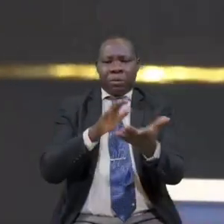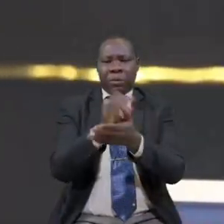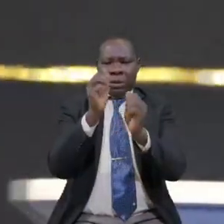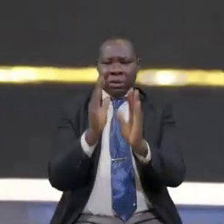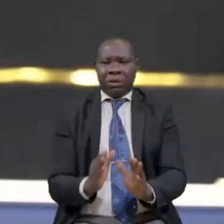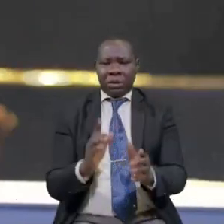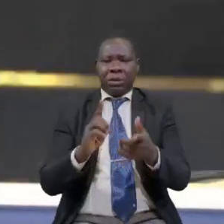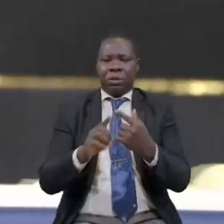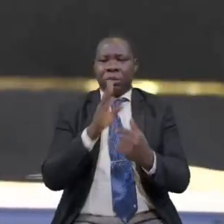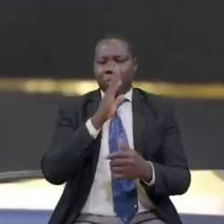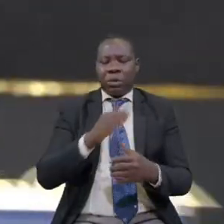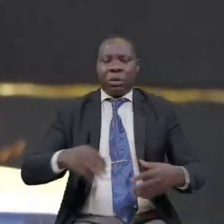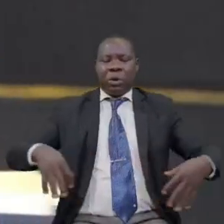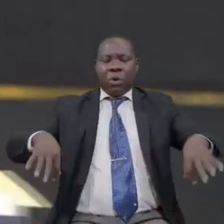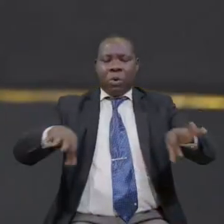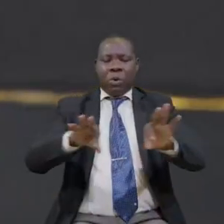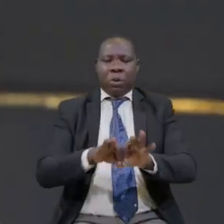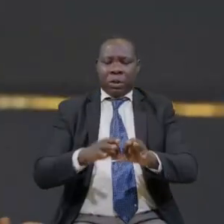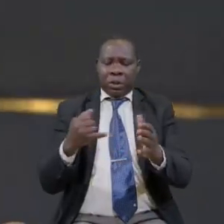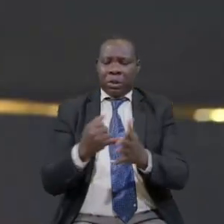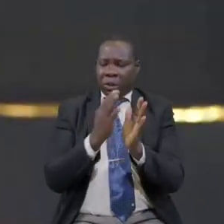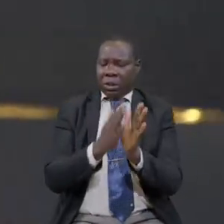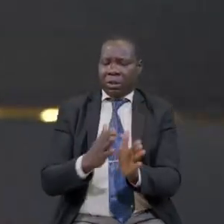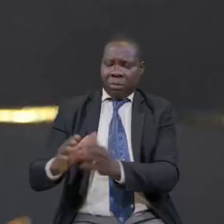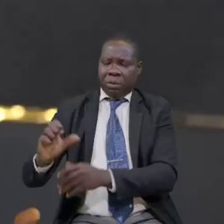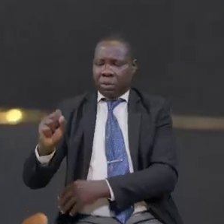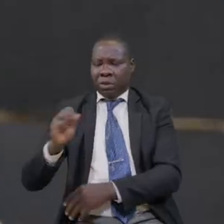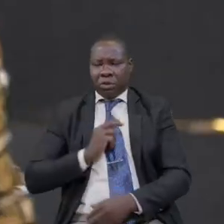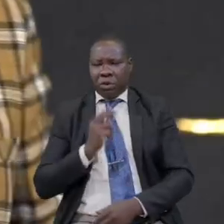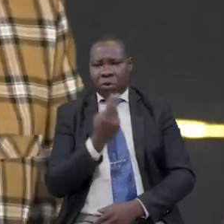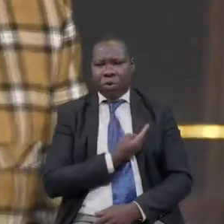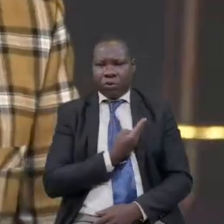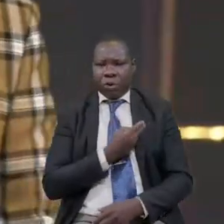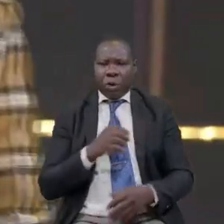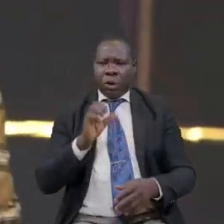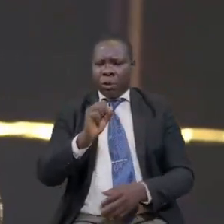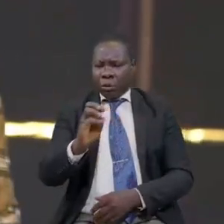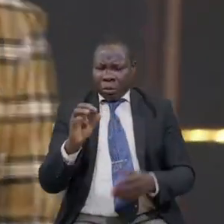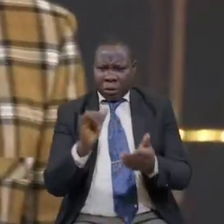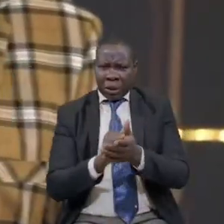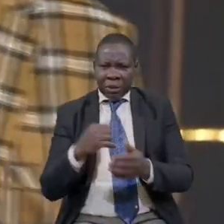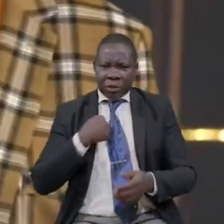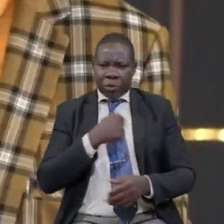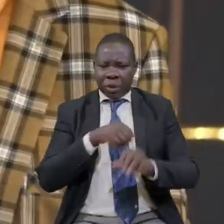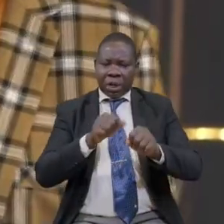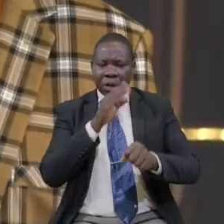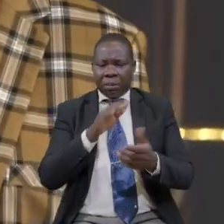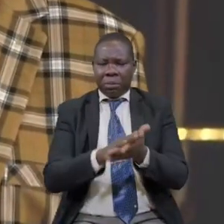dignité. Elle nous prépare afin que nous puissions